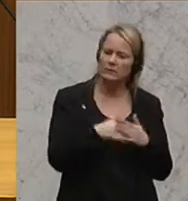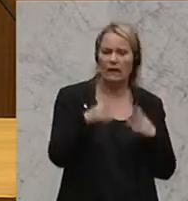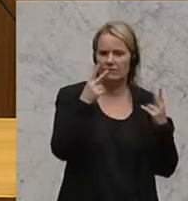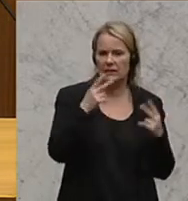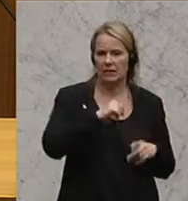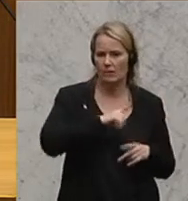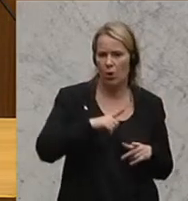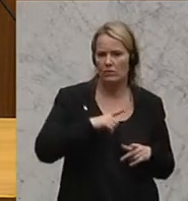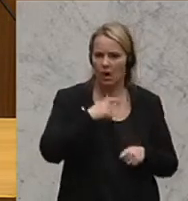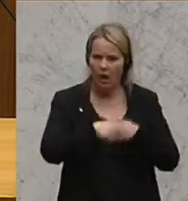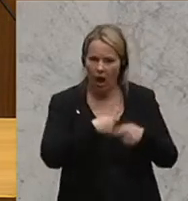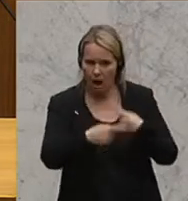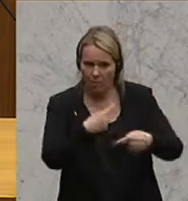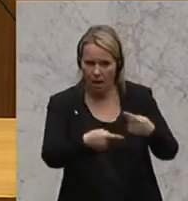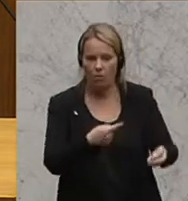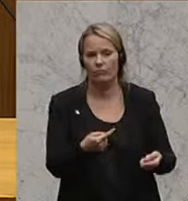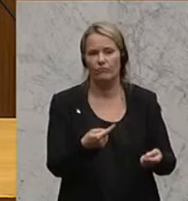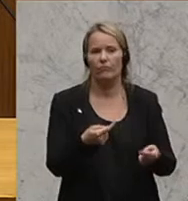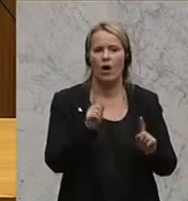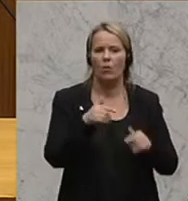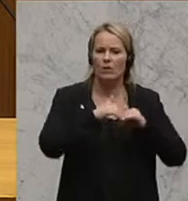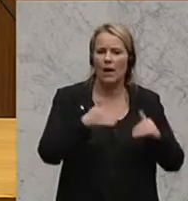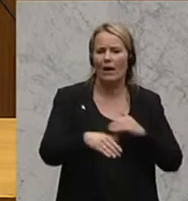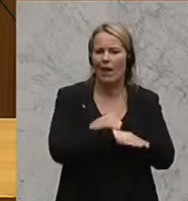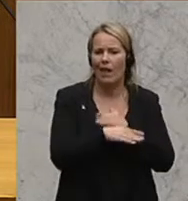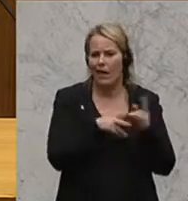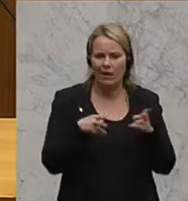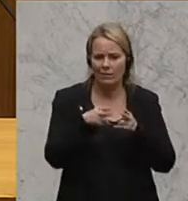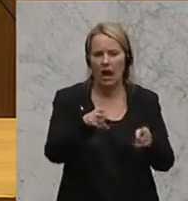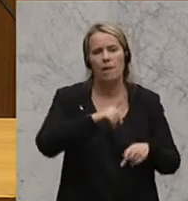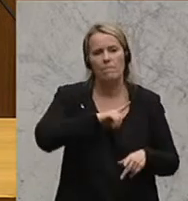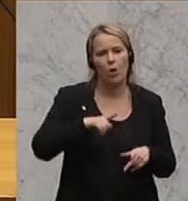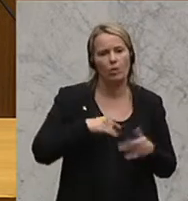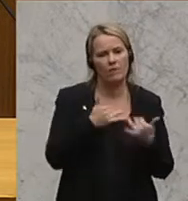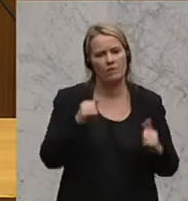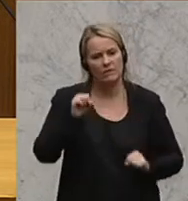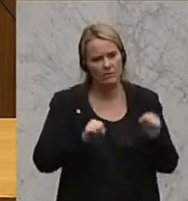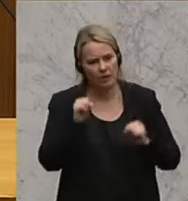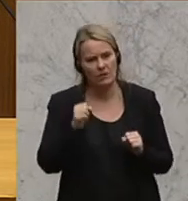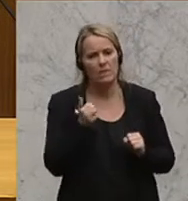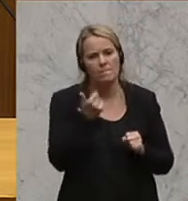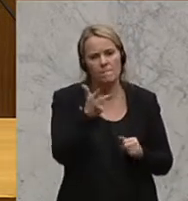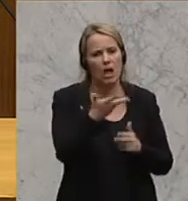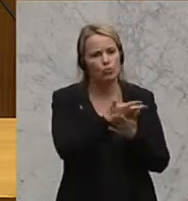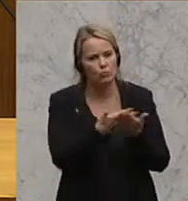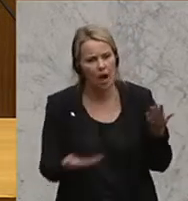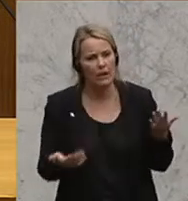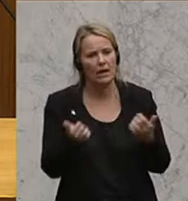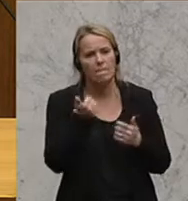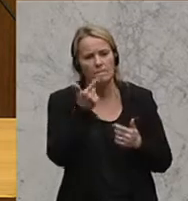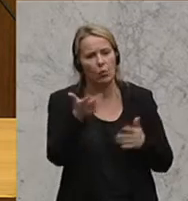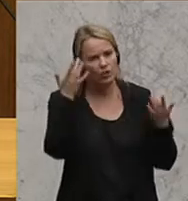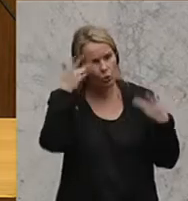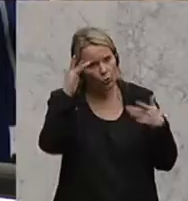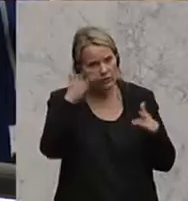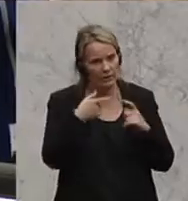bei polizeilichem Handeln, wo es Lehrgänge gibt, polizeiliches Handeln in einer mehrsprachigen, multikulturellen Gesellschaft,